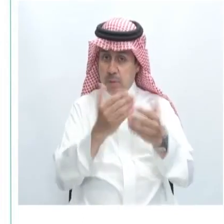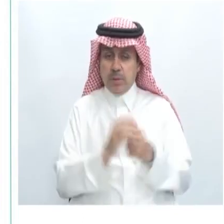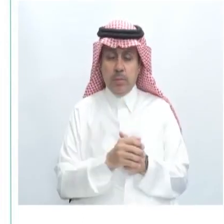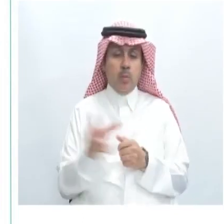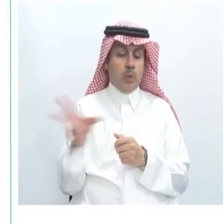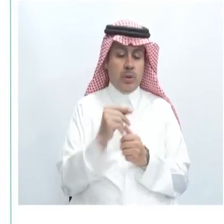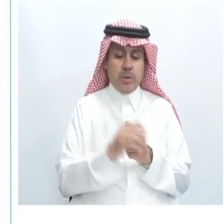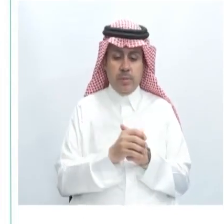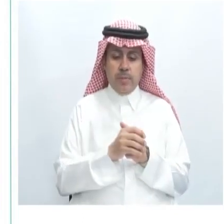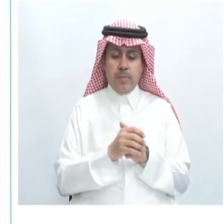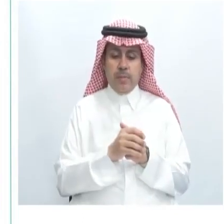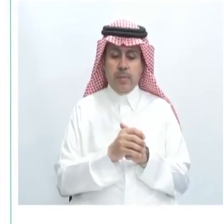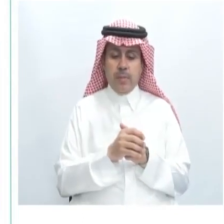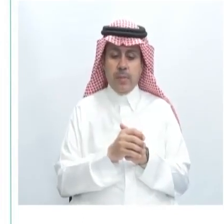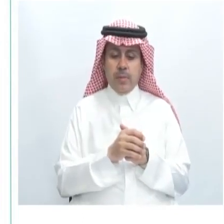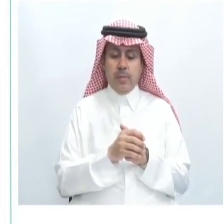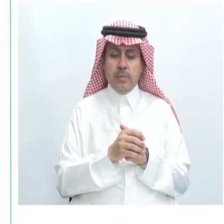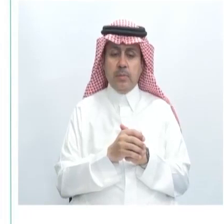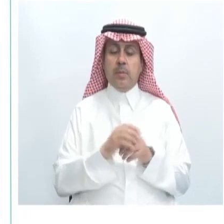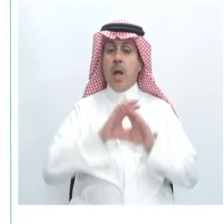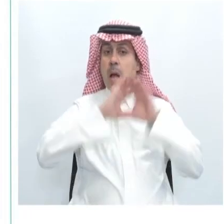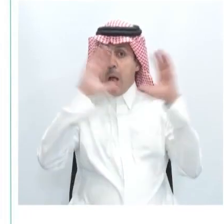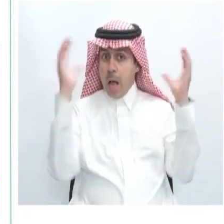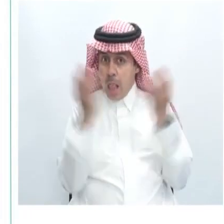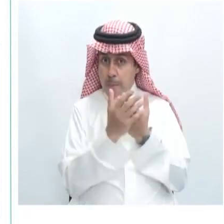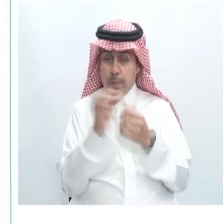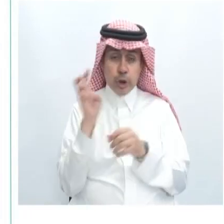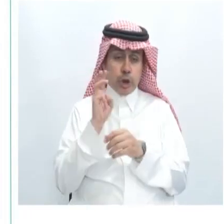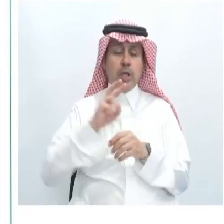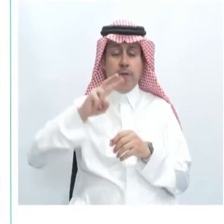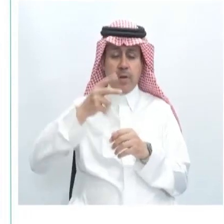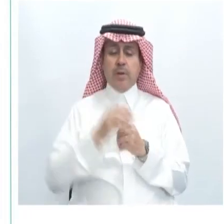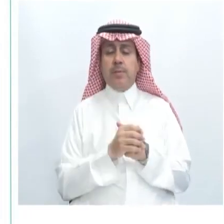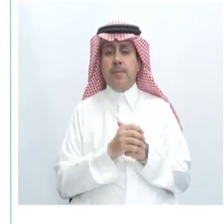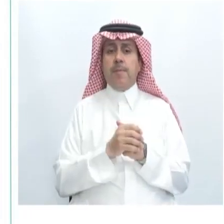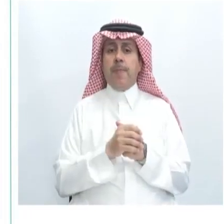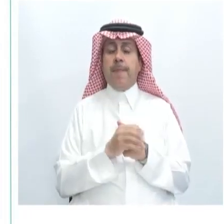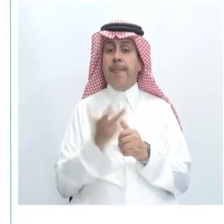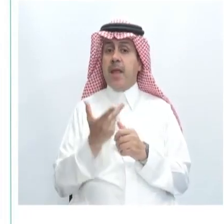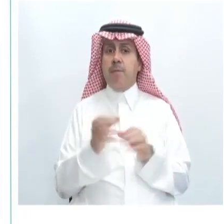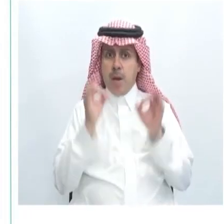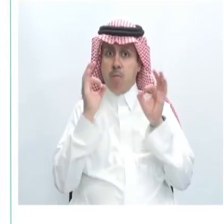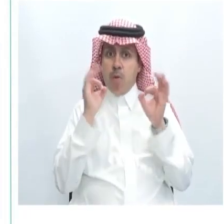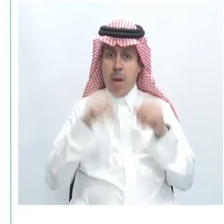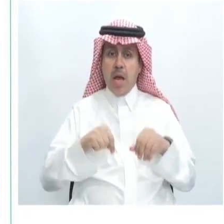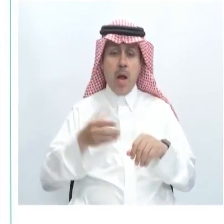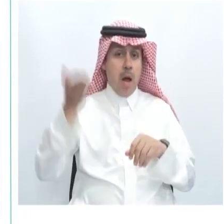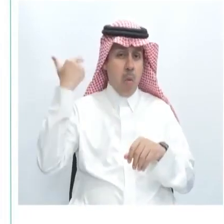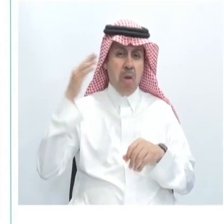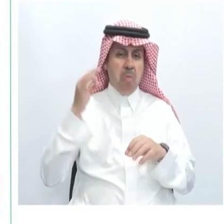المنتجات وفي عالم الشركات ايضا هنا يتغير فكر كيف اصبح مهم ولماذا لم يكن مهم في